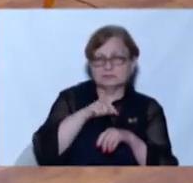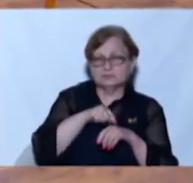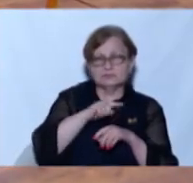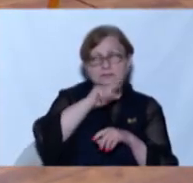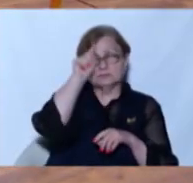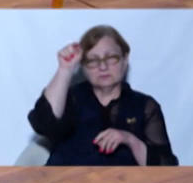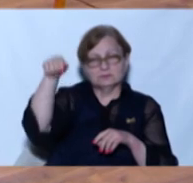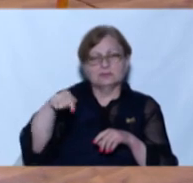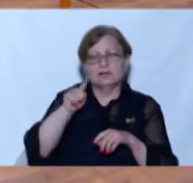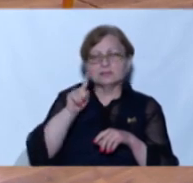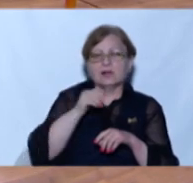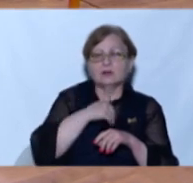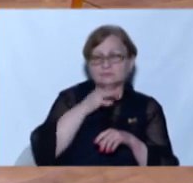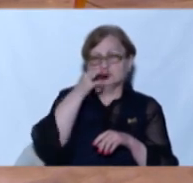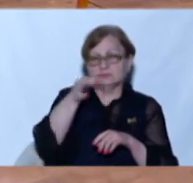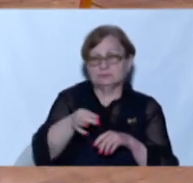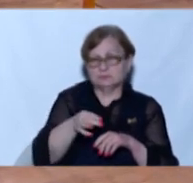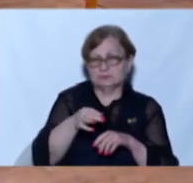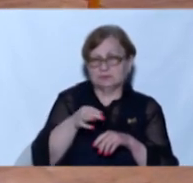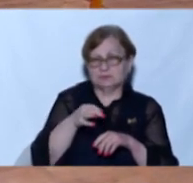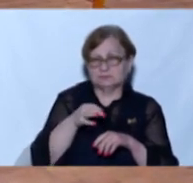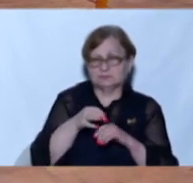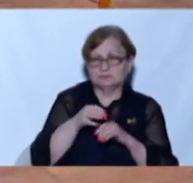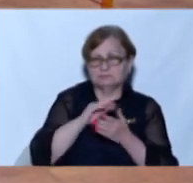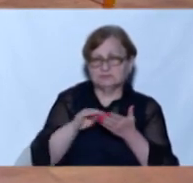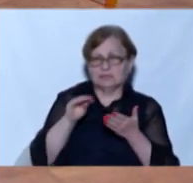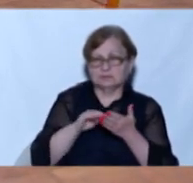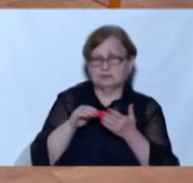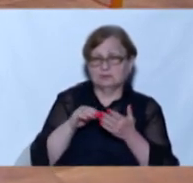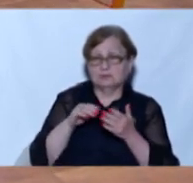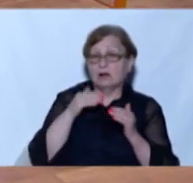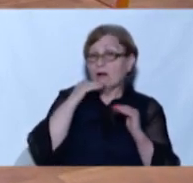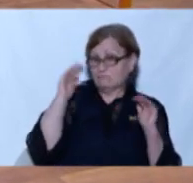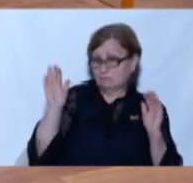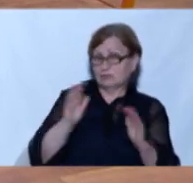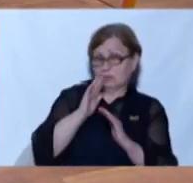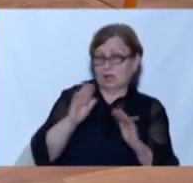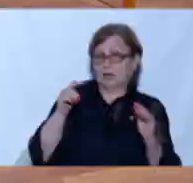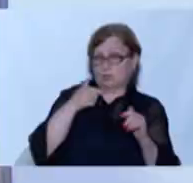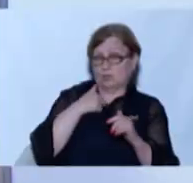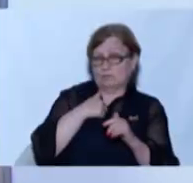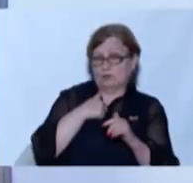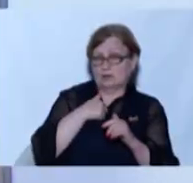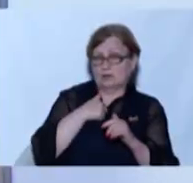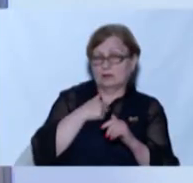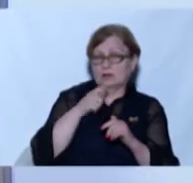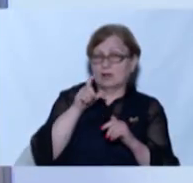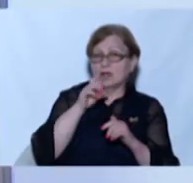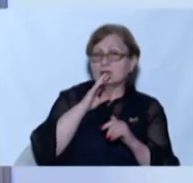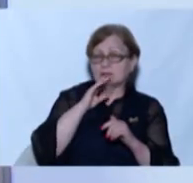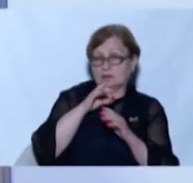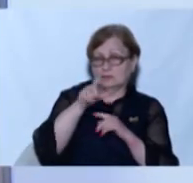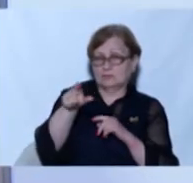გადახვიდეთ, რა უნდა გითხრათ აი ამით. როგორ ვიმღერო მარგარიტა, ამბობს ერთგან ელი,